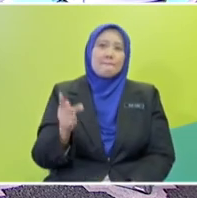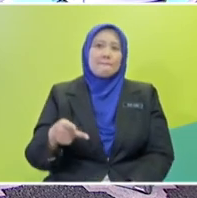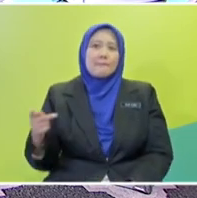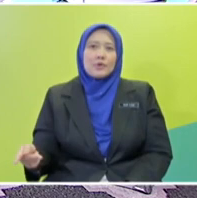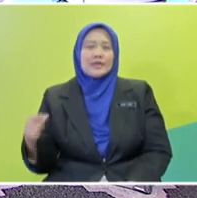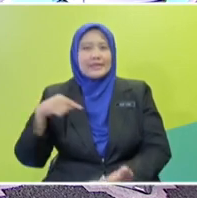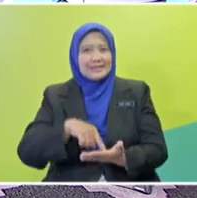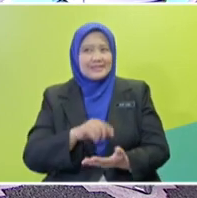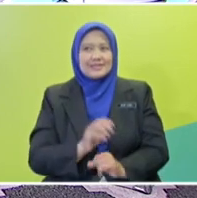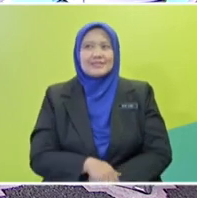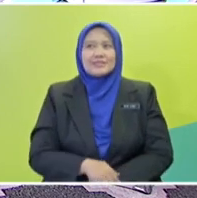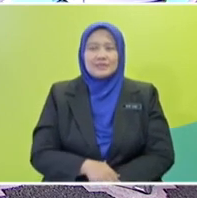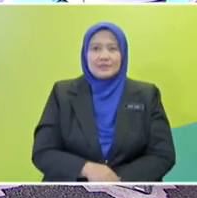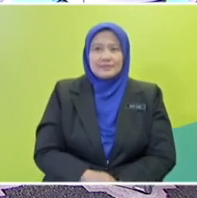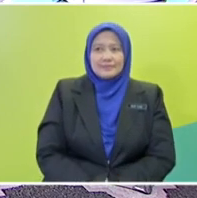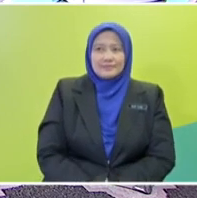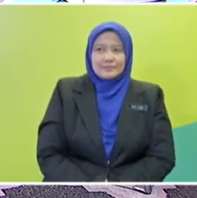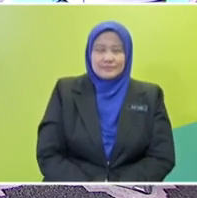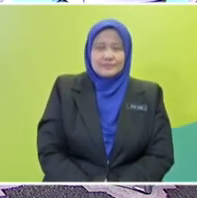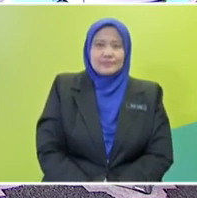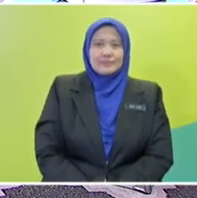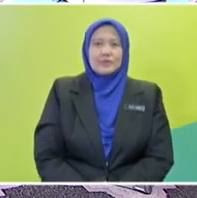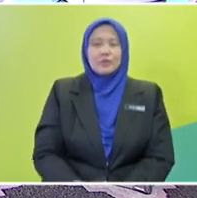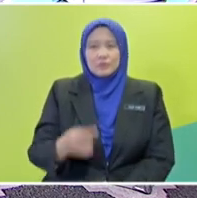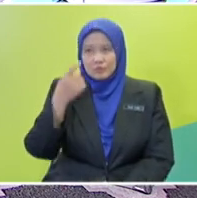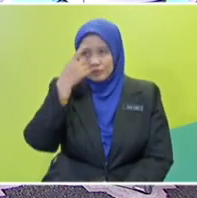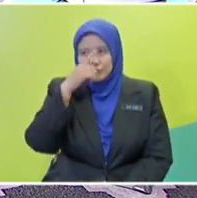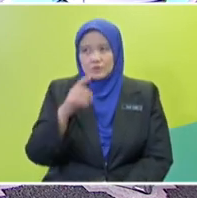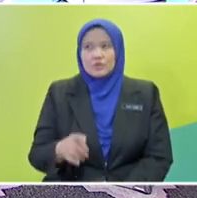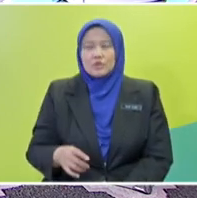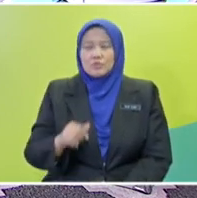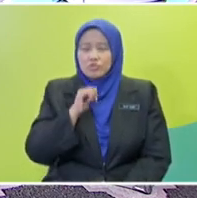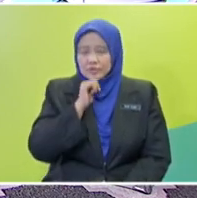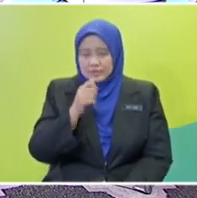terhadap Apa keinginan kita untuk membeli produk tersebut